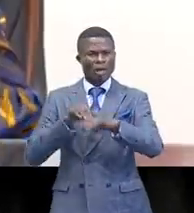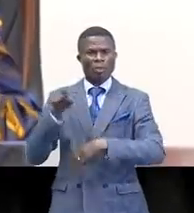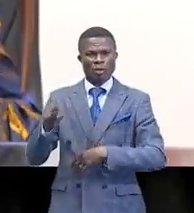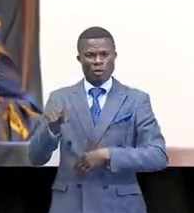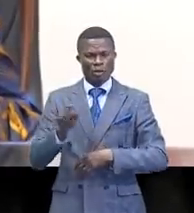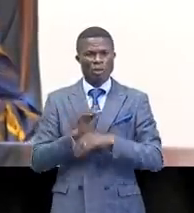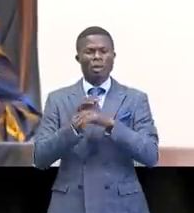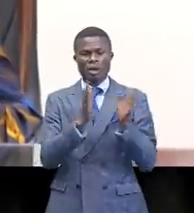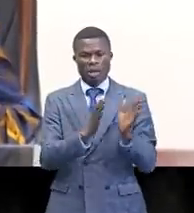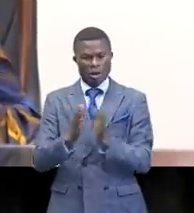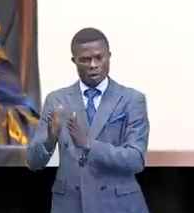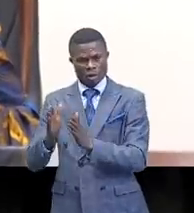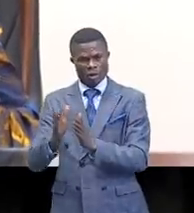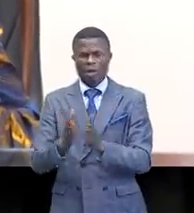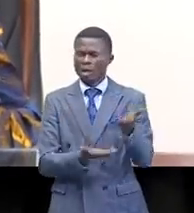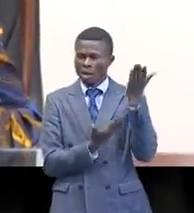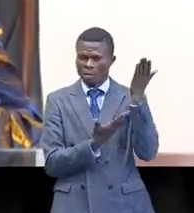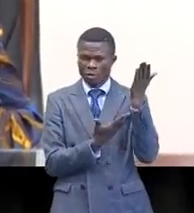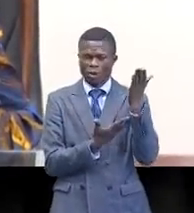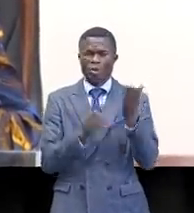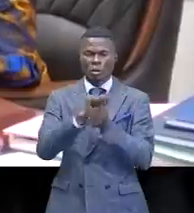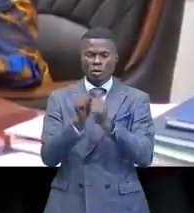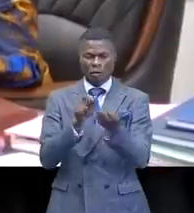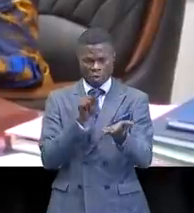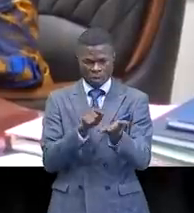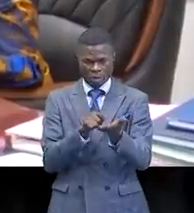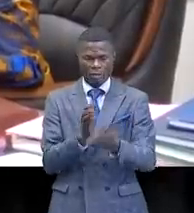à prendre des dispositions nécessaires quant à ce.